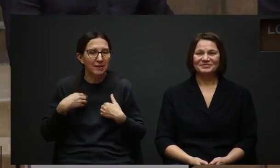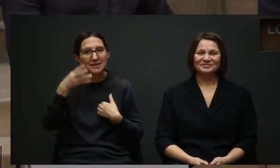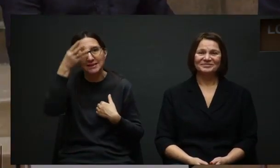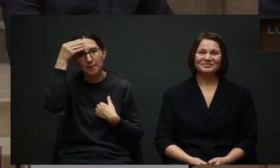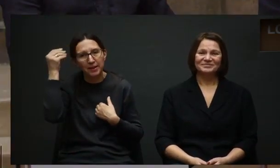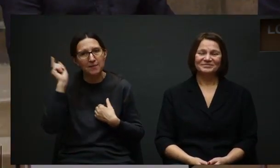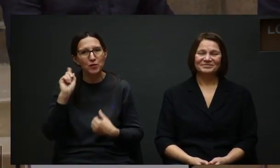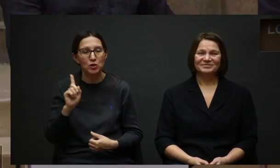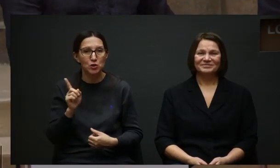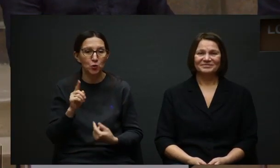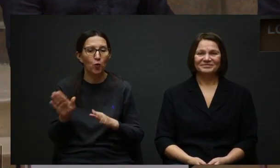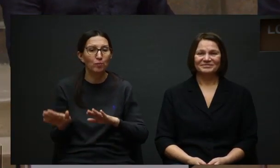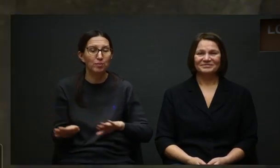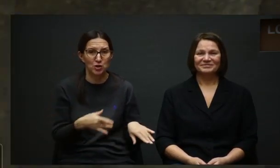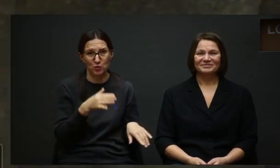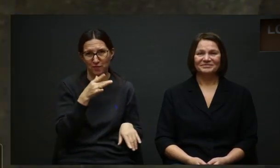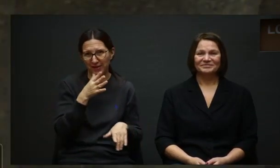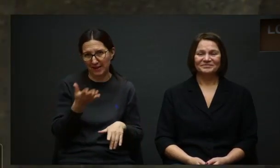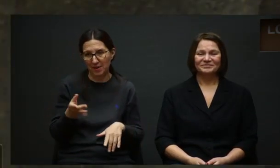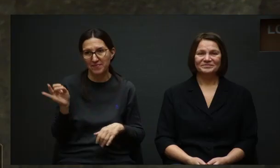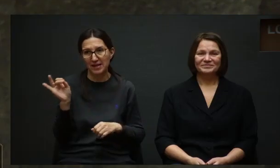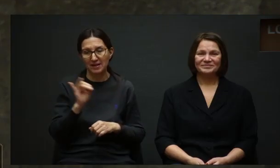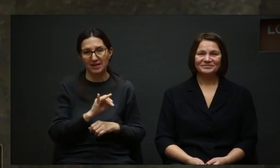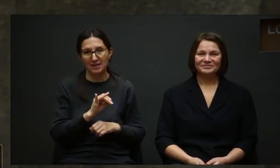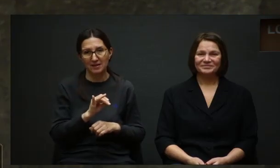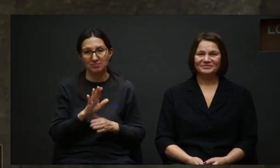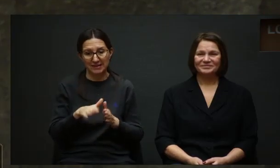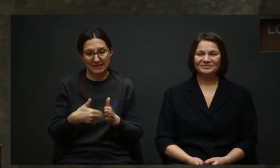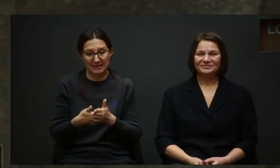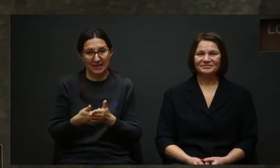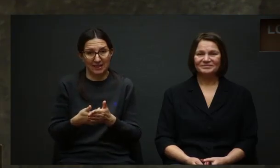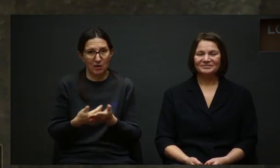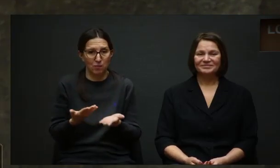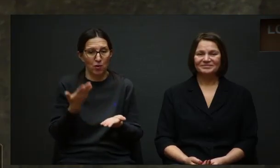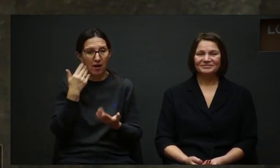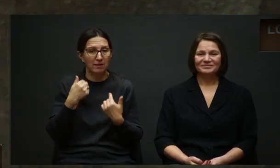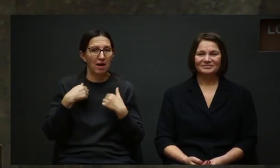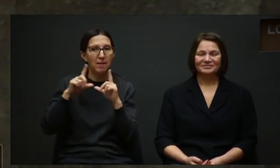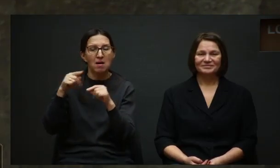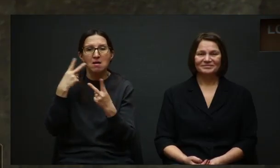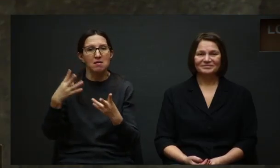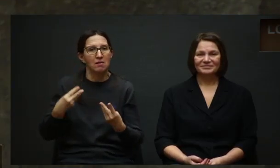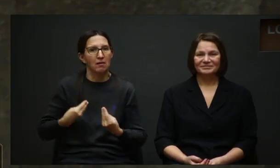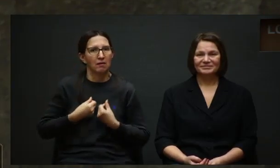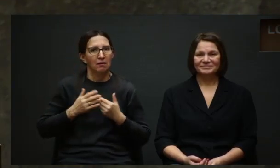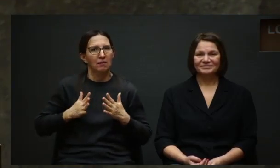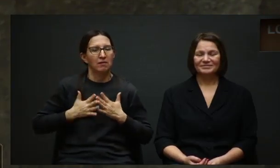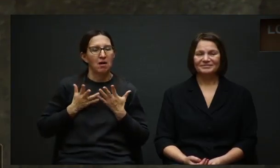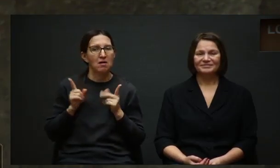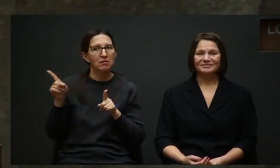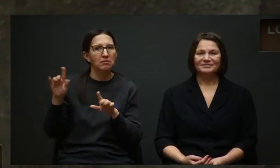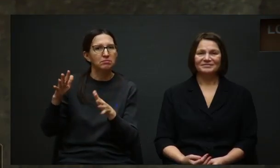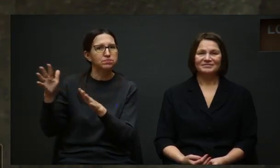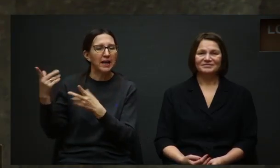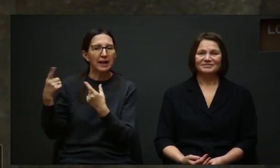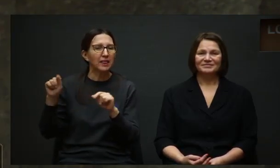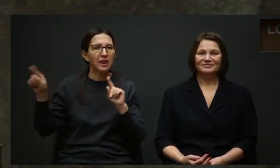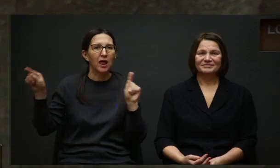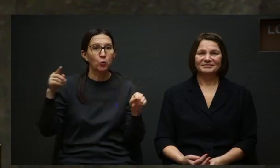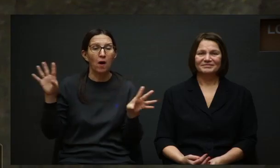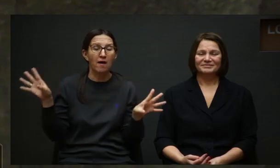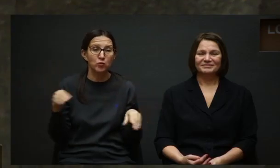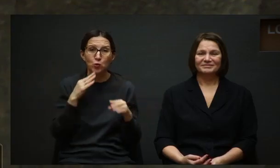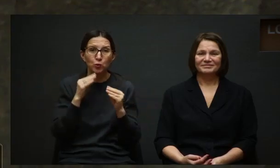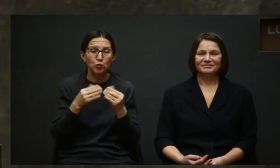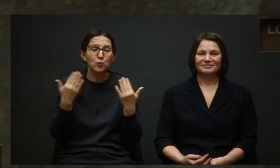что прошло время, и с тех пор, когда мы ездили, восхищались тем, как происходит что-то где-то, все то же